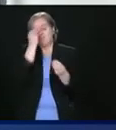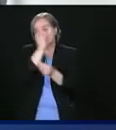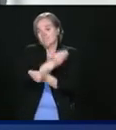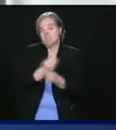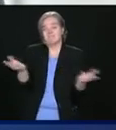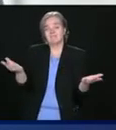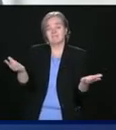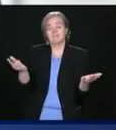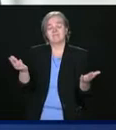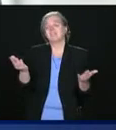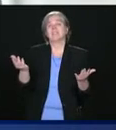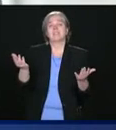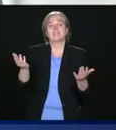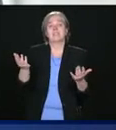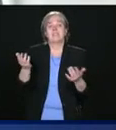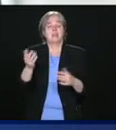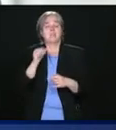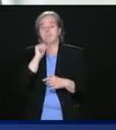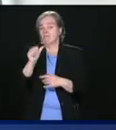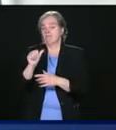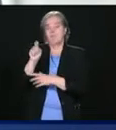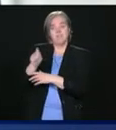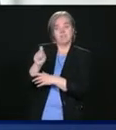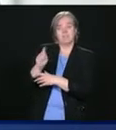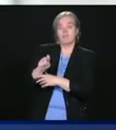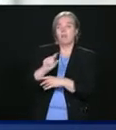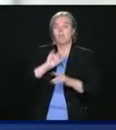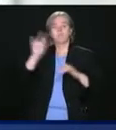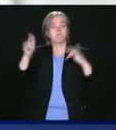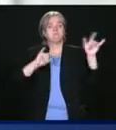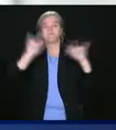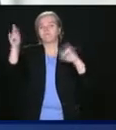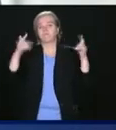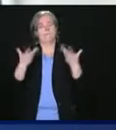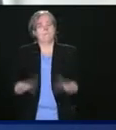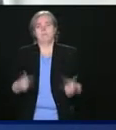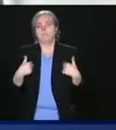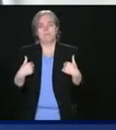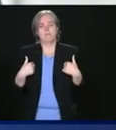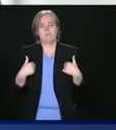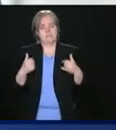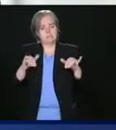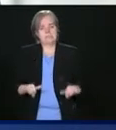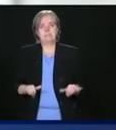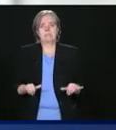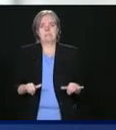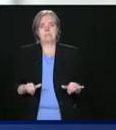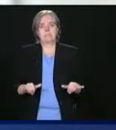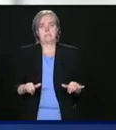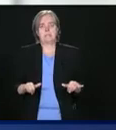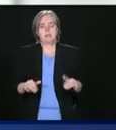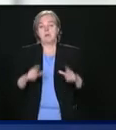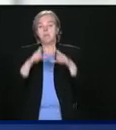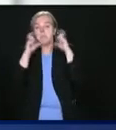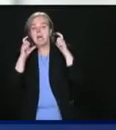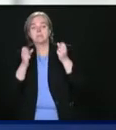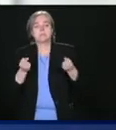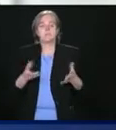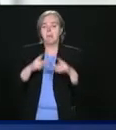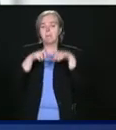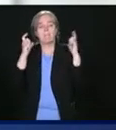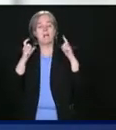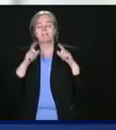tout déplacement non essentiel. On ne veut pas que les gens se mettent à voyager, qu'ils aient un masque ou non.